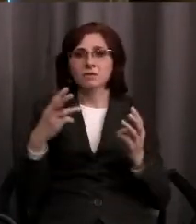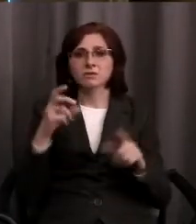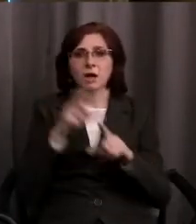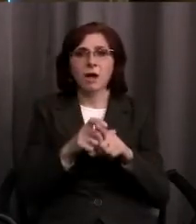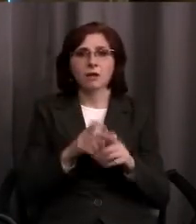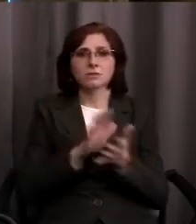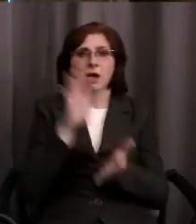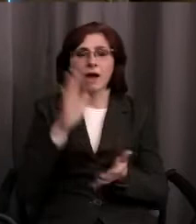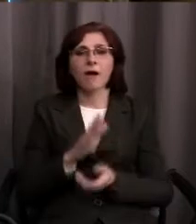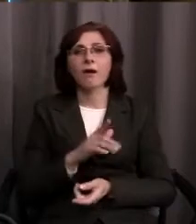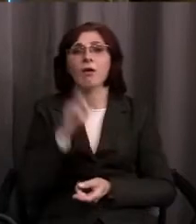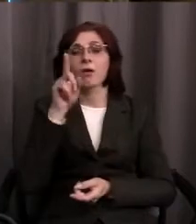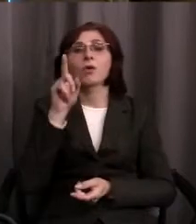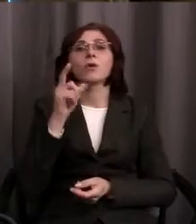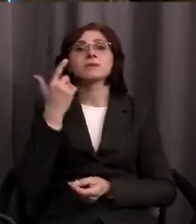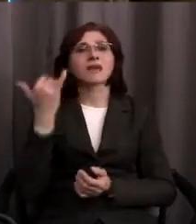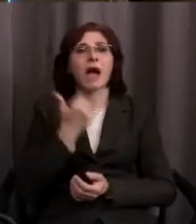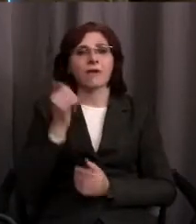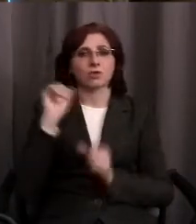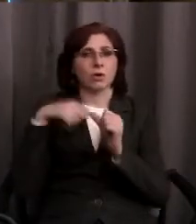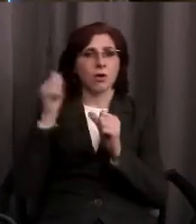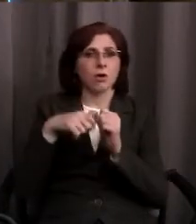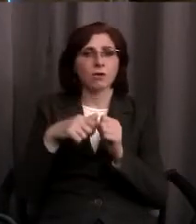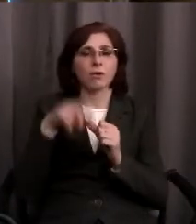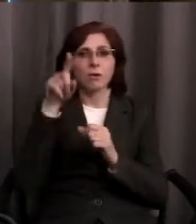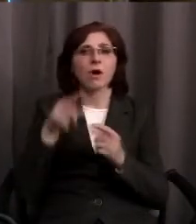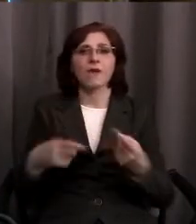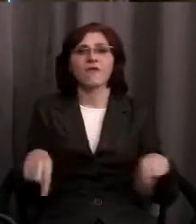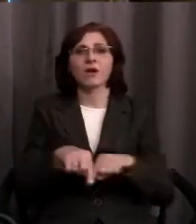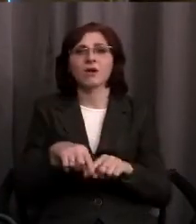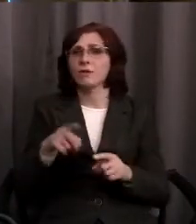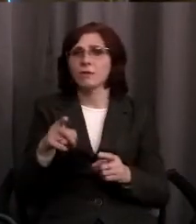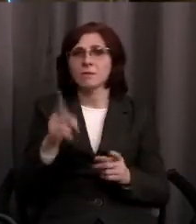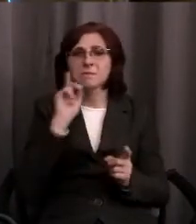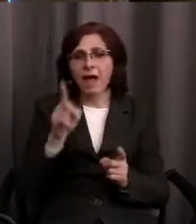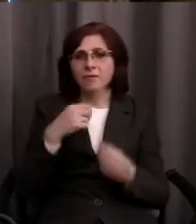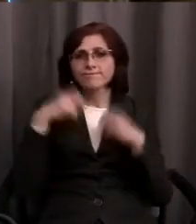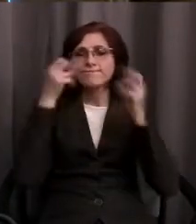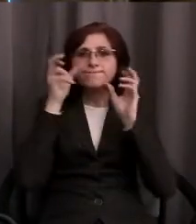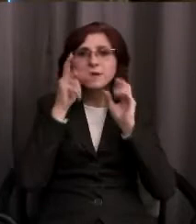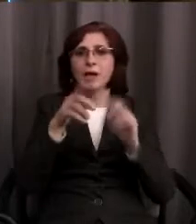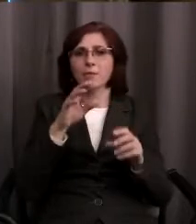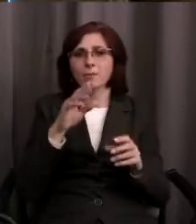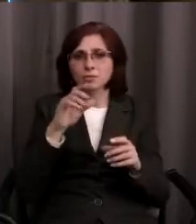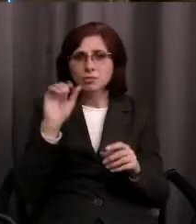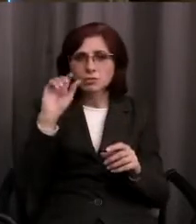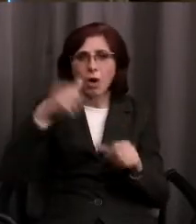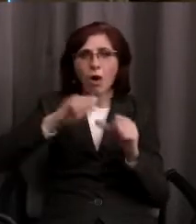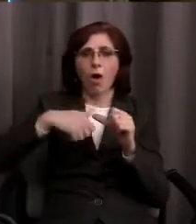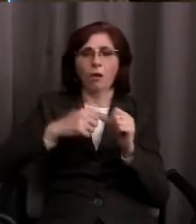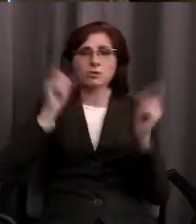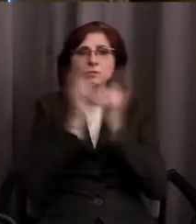mianowicie one co roku dokonują czegoś niebywałego dla mnie. Niemal co roku spotykamy się